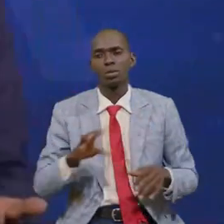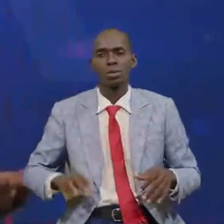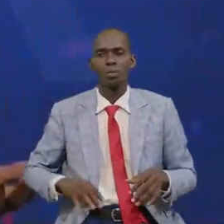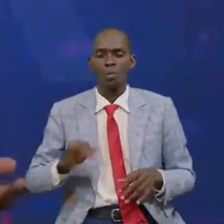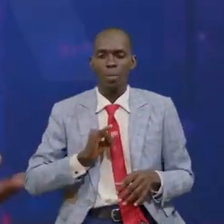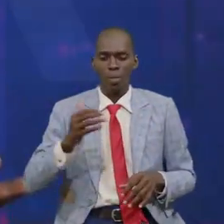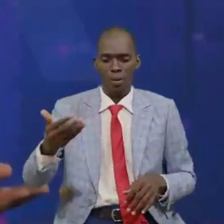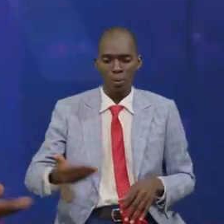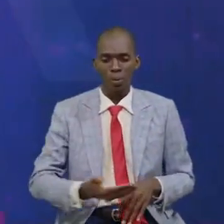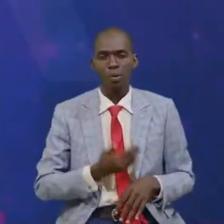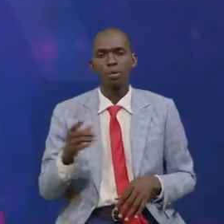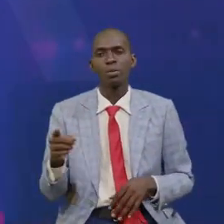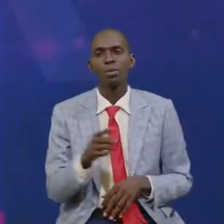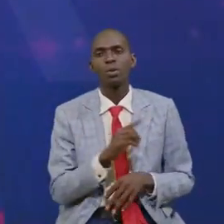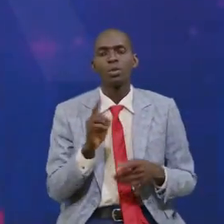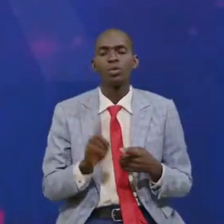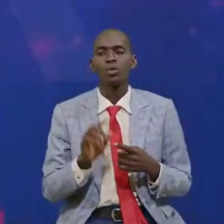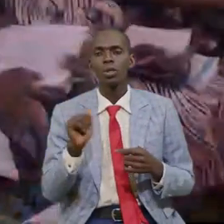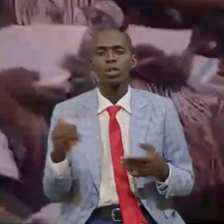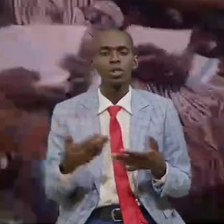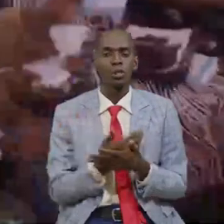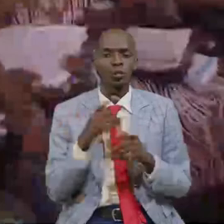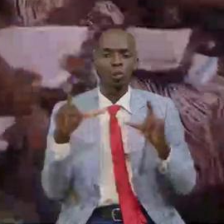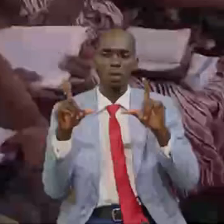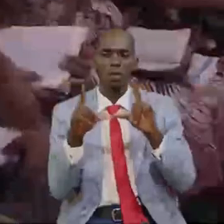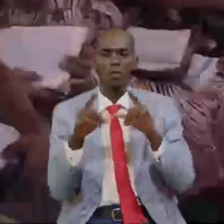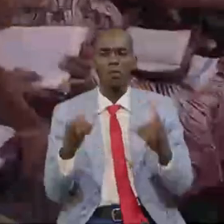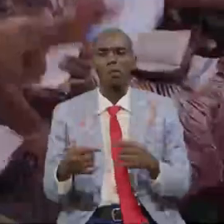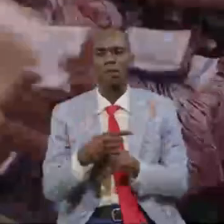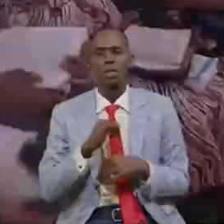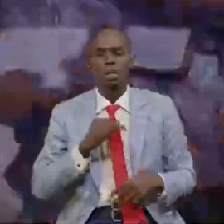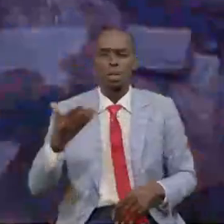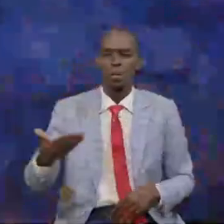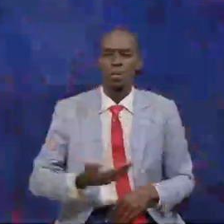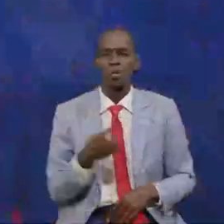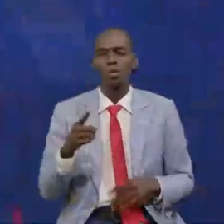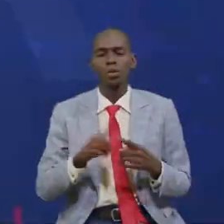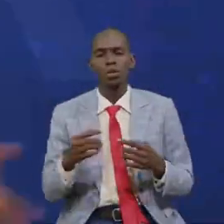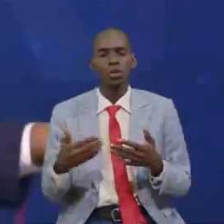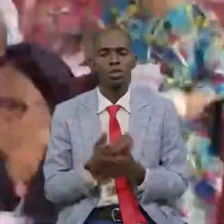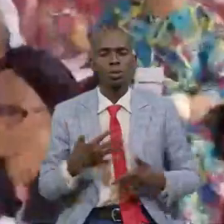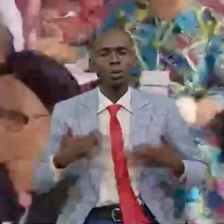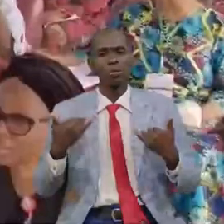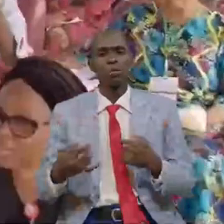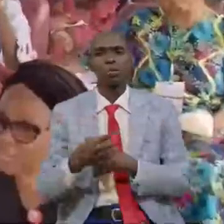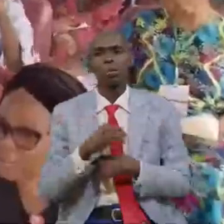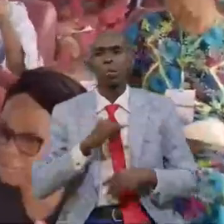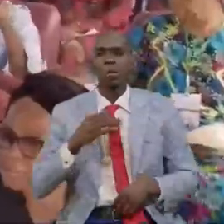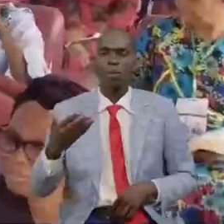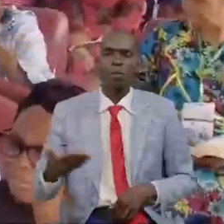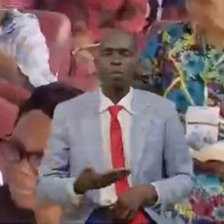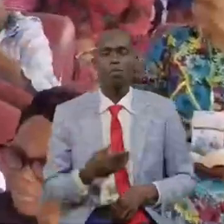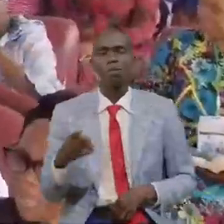Je vous accueille, vous souhaite la bienvenue à un niveau supérieur aujourd'hui. Je vous accueille à une nouvelle vie aujourd'hui. Je